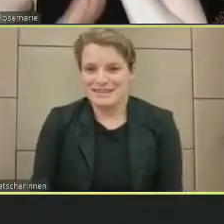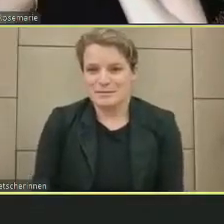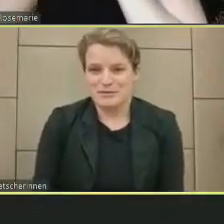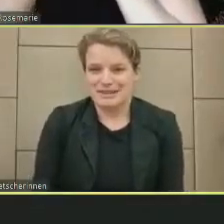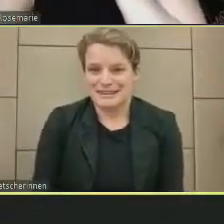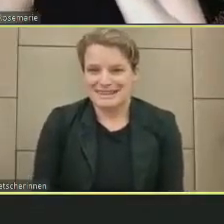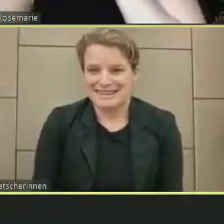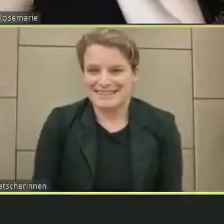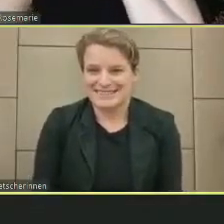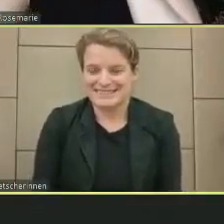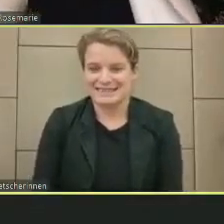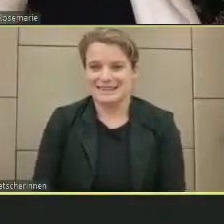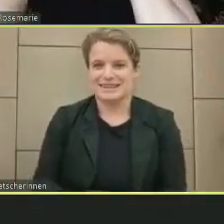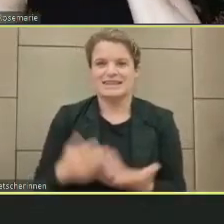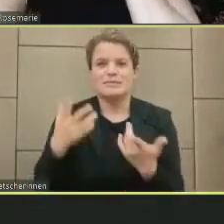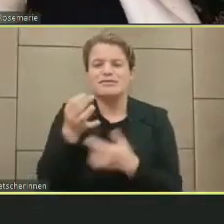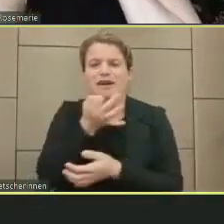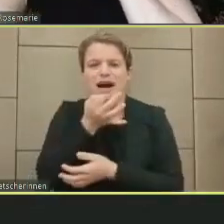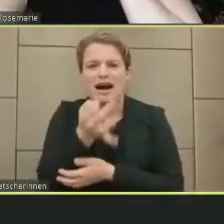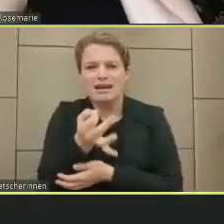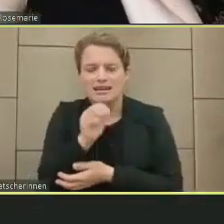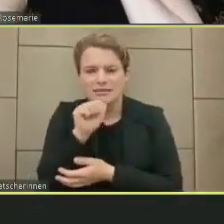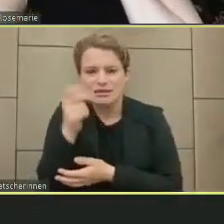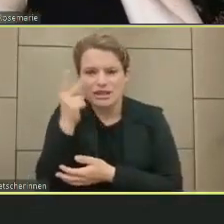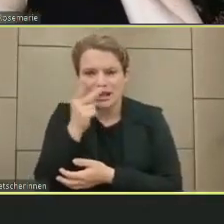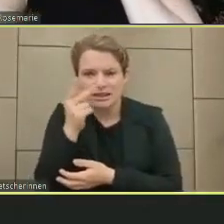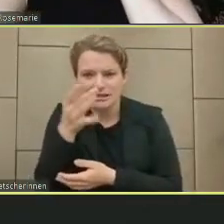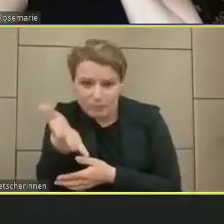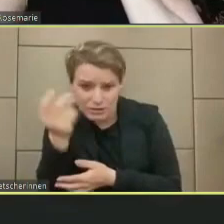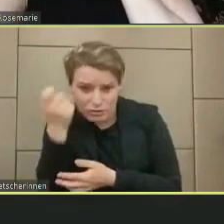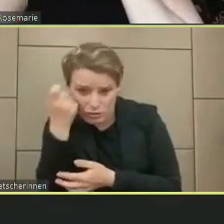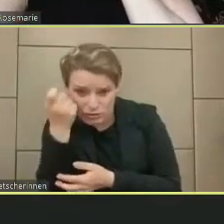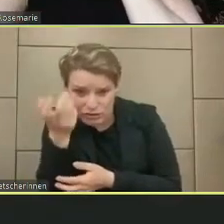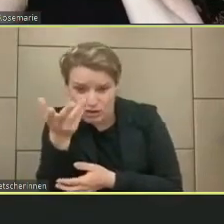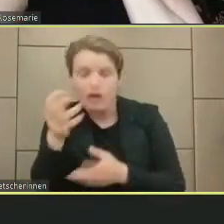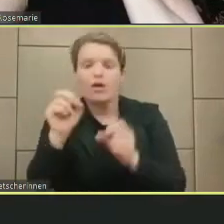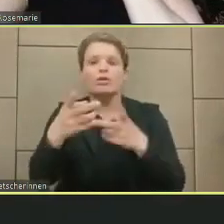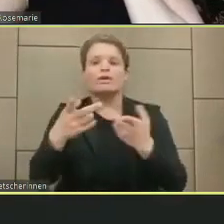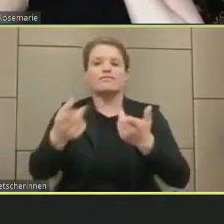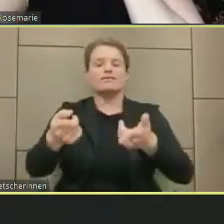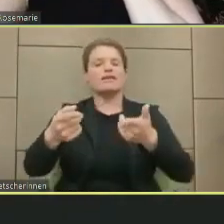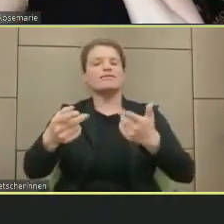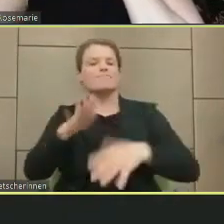Ja, selbstverständlich. Ich habe die Frage nicht verstanden.